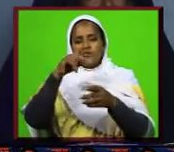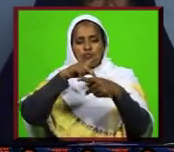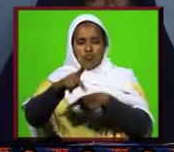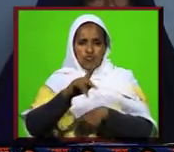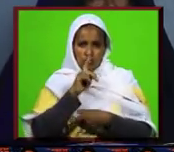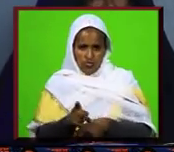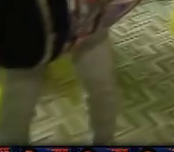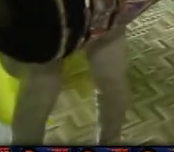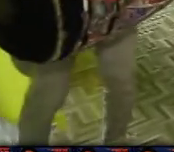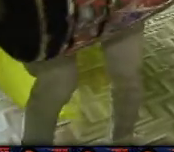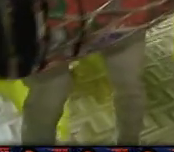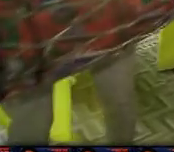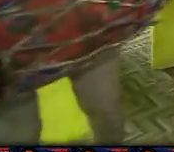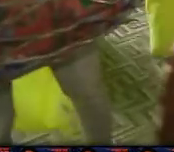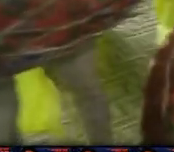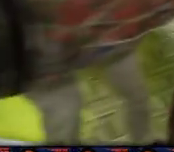ፕሮጀክት ነው።